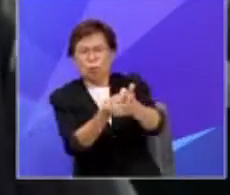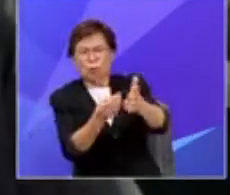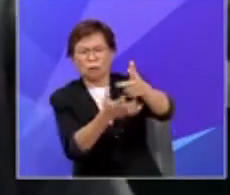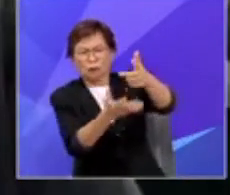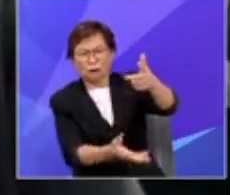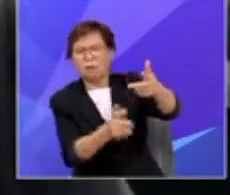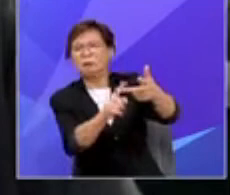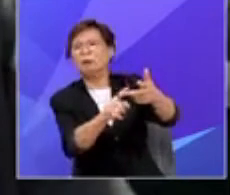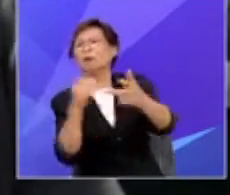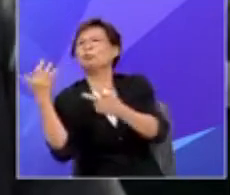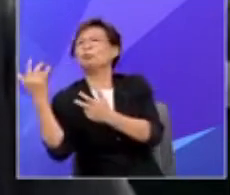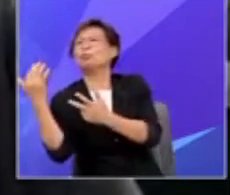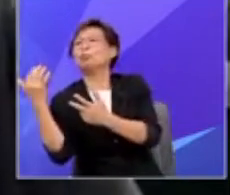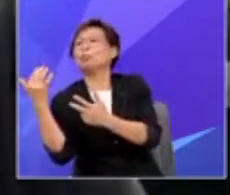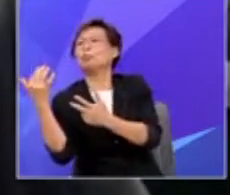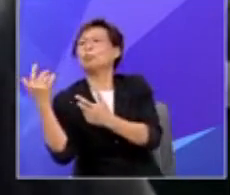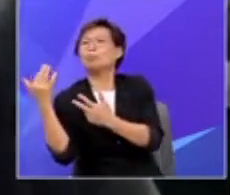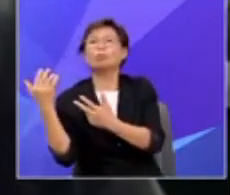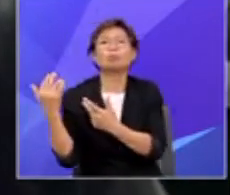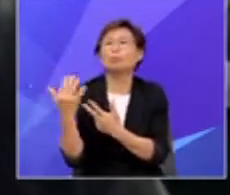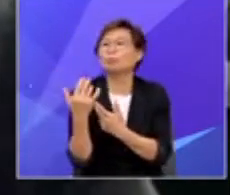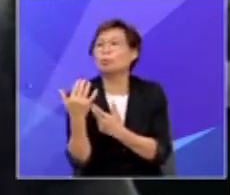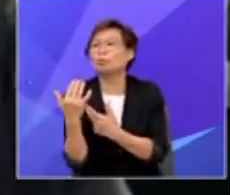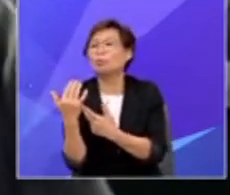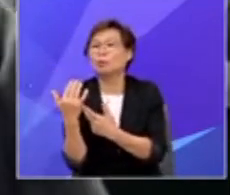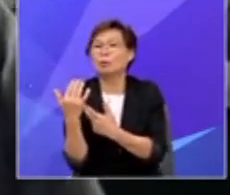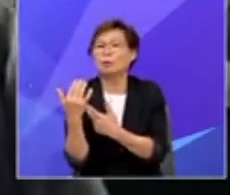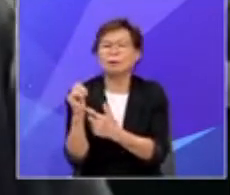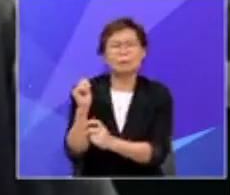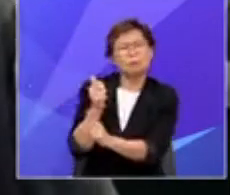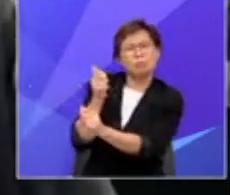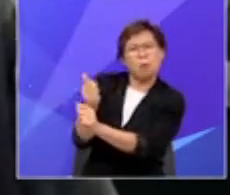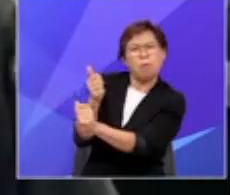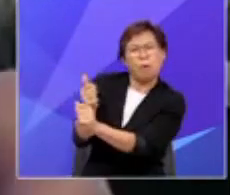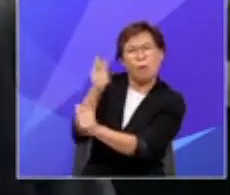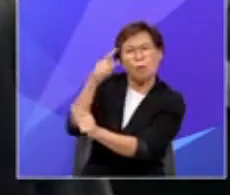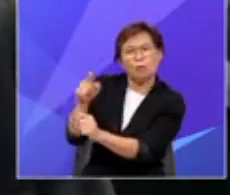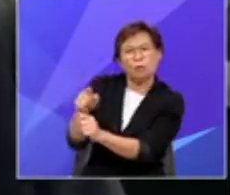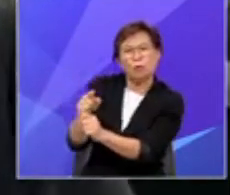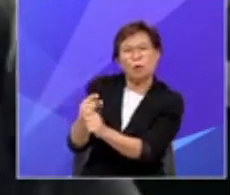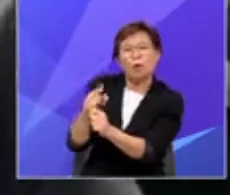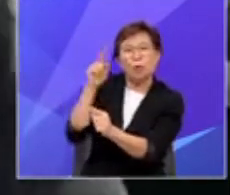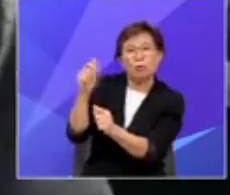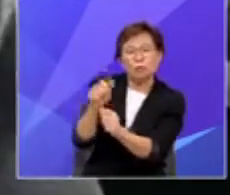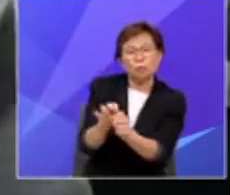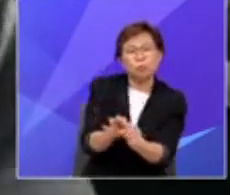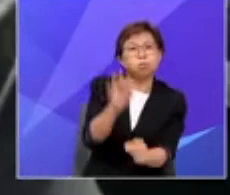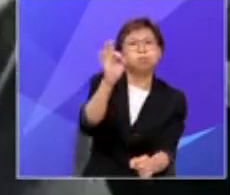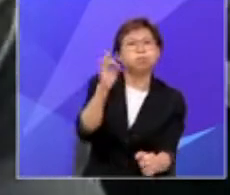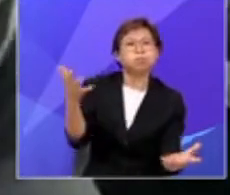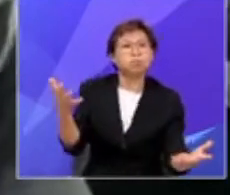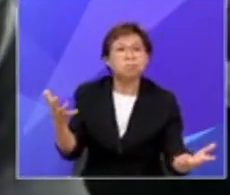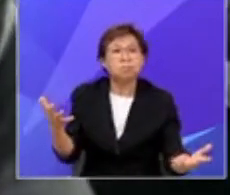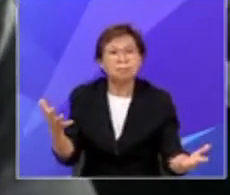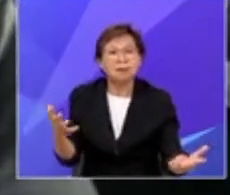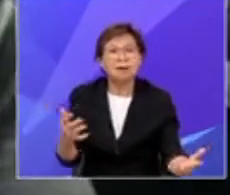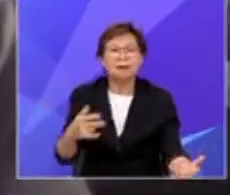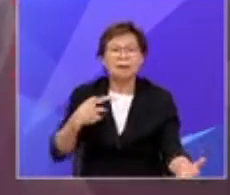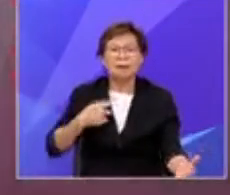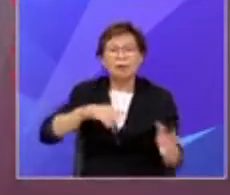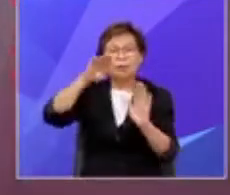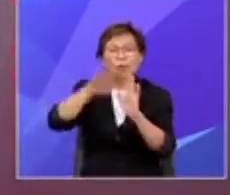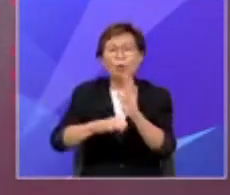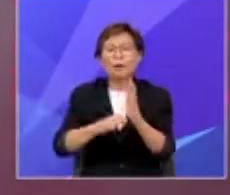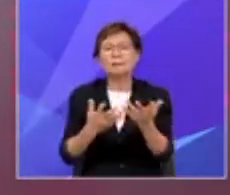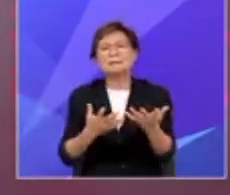pagi menunggu daripada satu Charles menjadi untuk di berapi nah Juki kita macam kurang